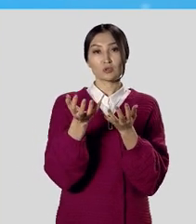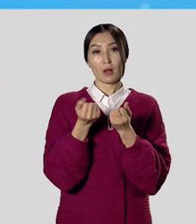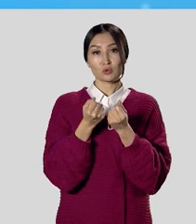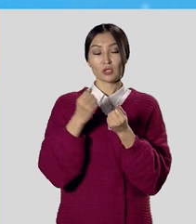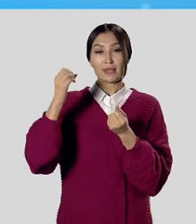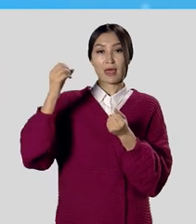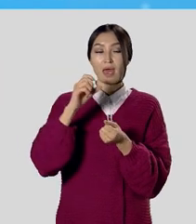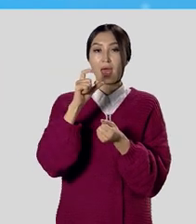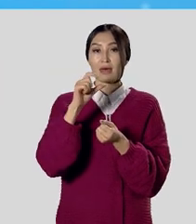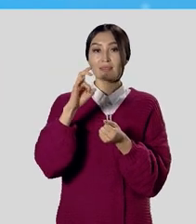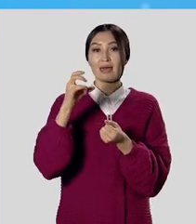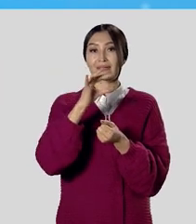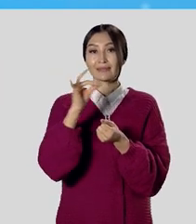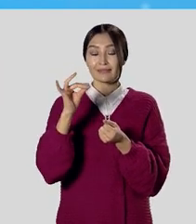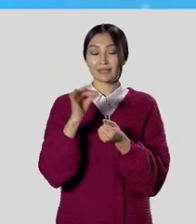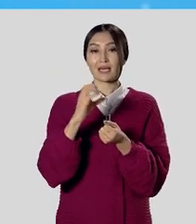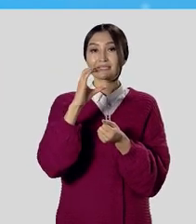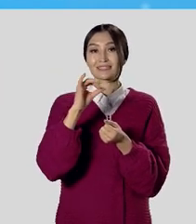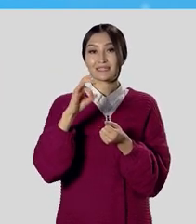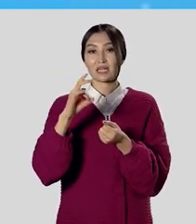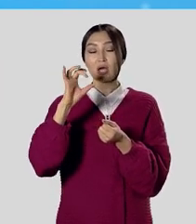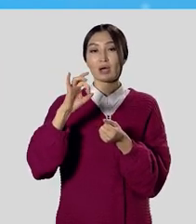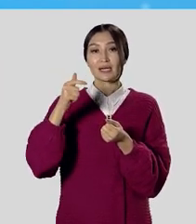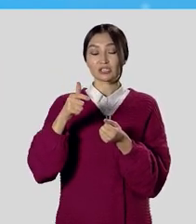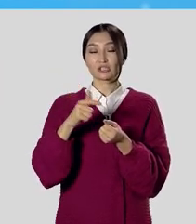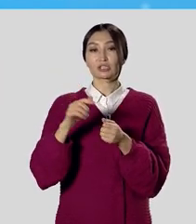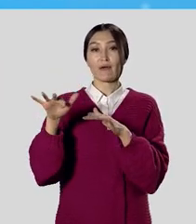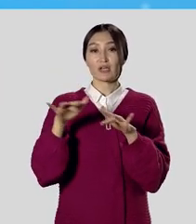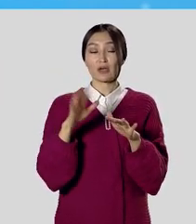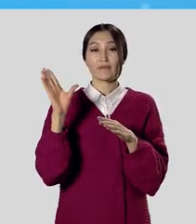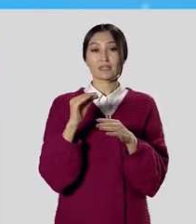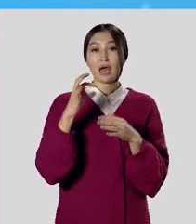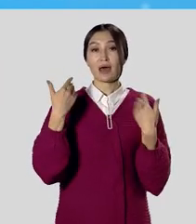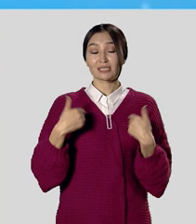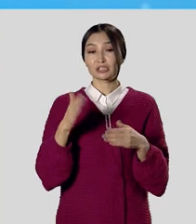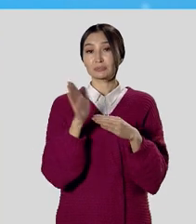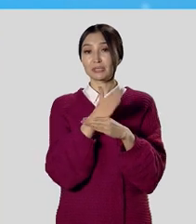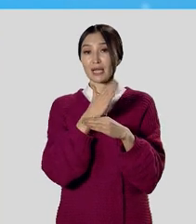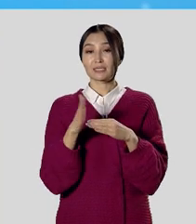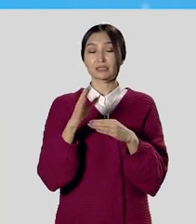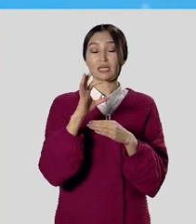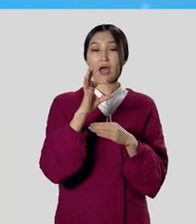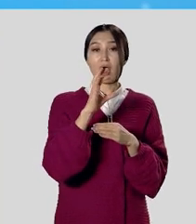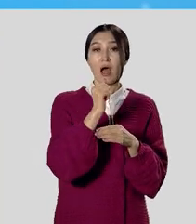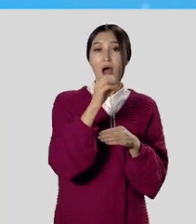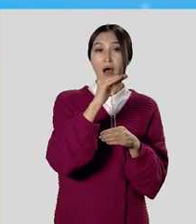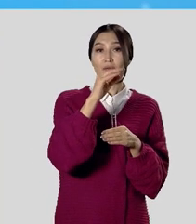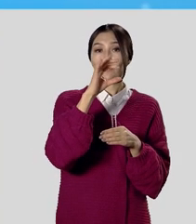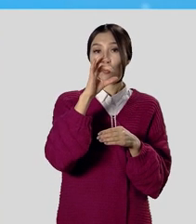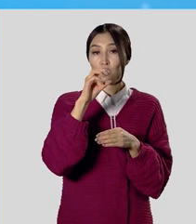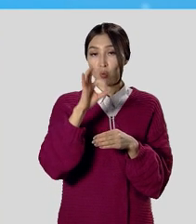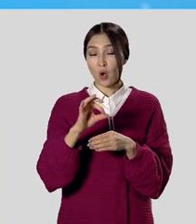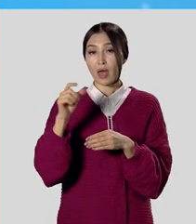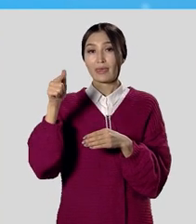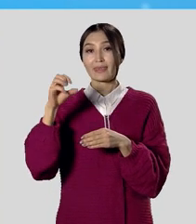получения энергии и синтеза органических веществ все организмы делят на автотрофные и